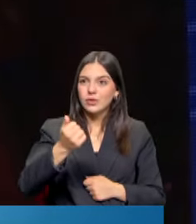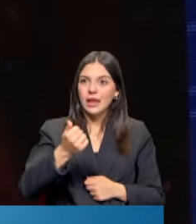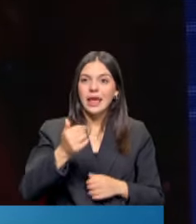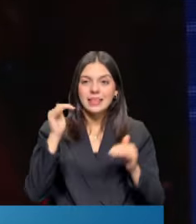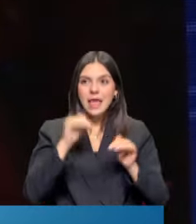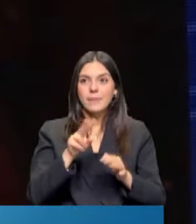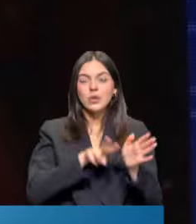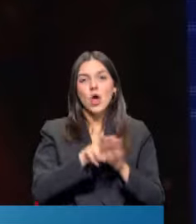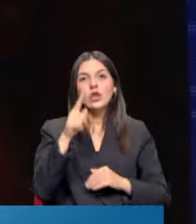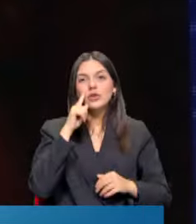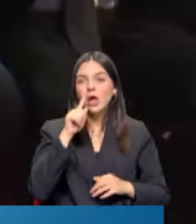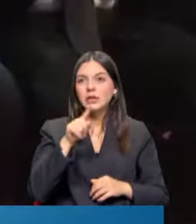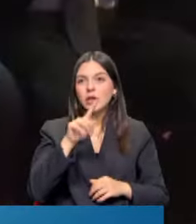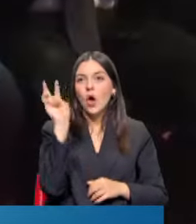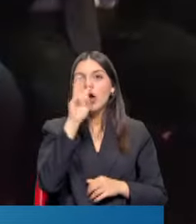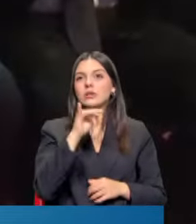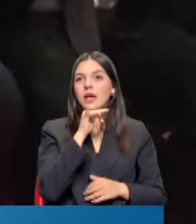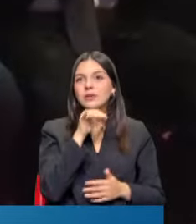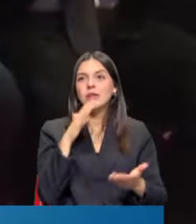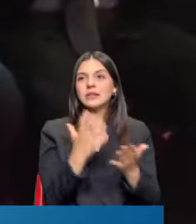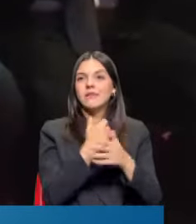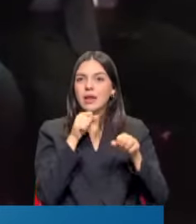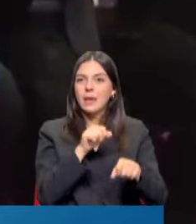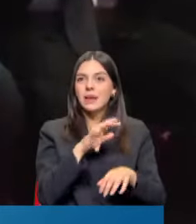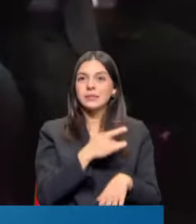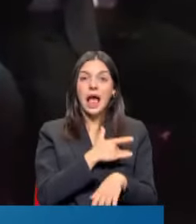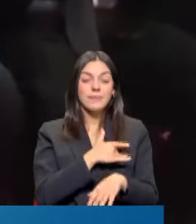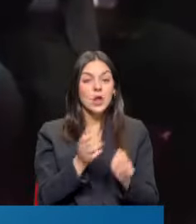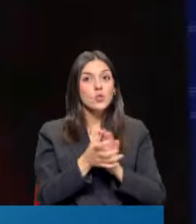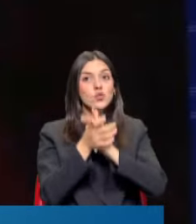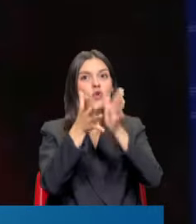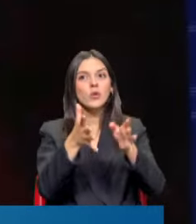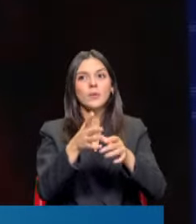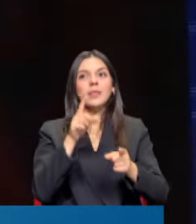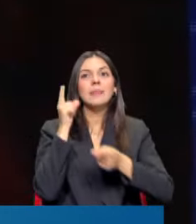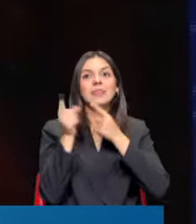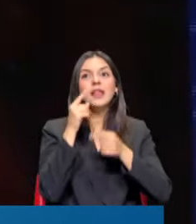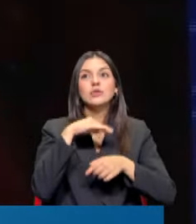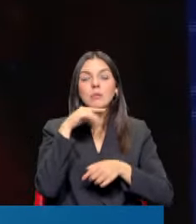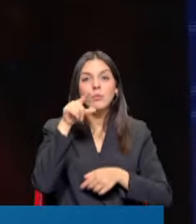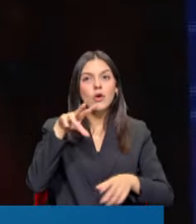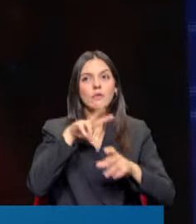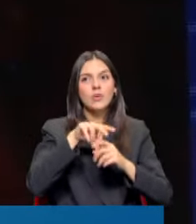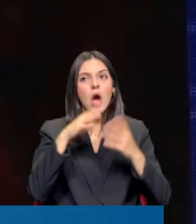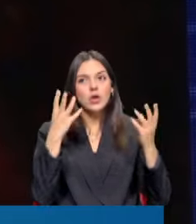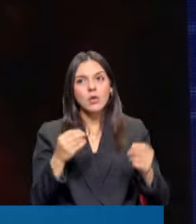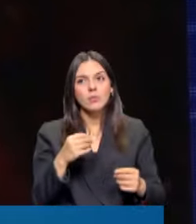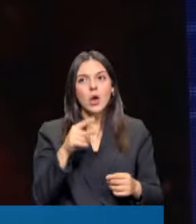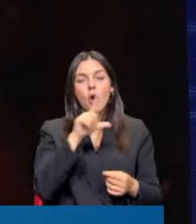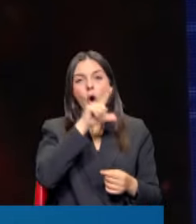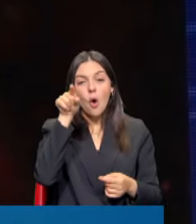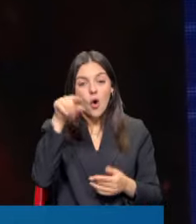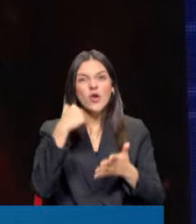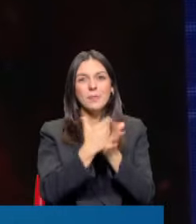gösterdi. 30 Ağustos Zafer Bayramınızı yürekten kutluyorum. Teknolojiyle donatılmış bu fuarda olmak, onun